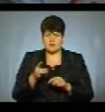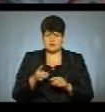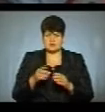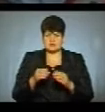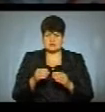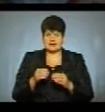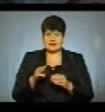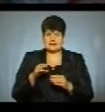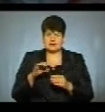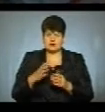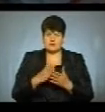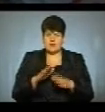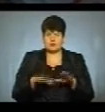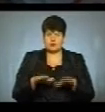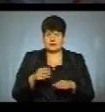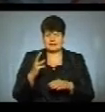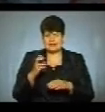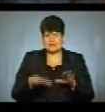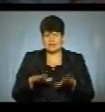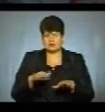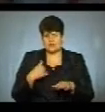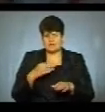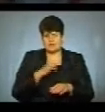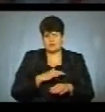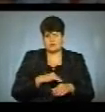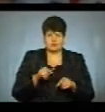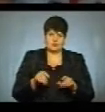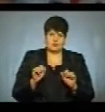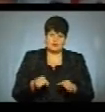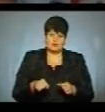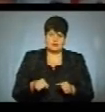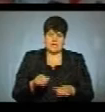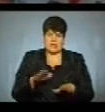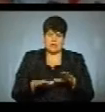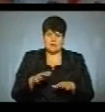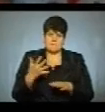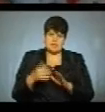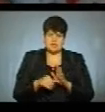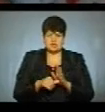муки десь 300 кілограм, але тут десь я використала, не знаю, кілограм 5, може